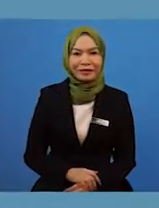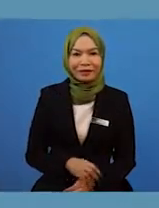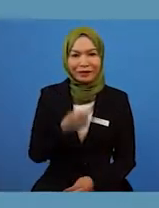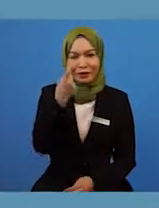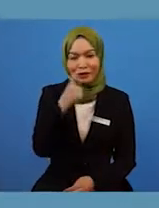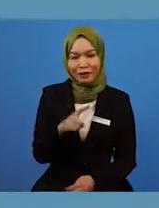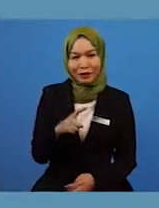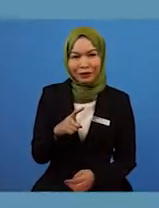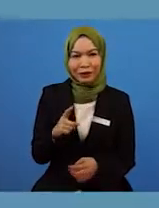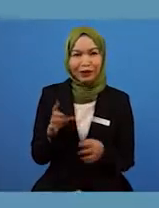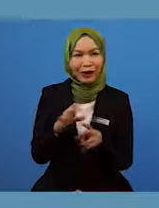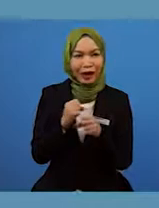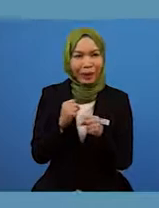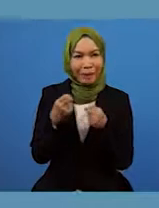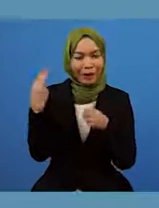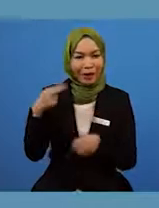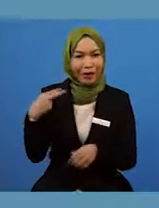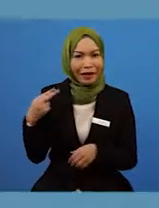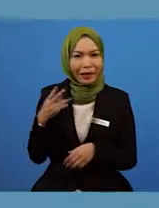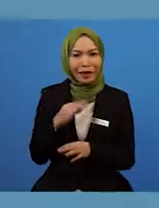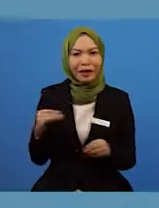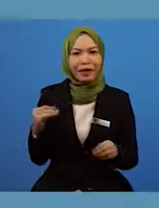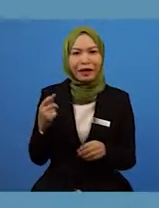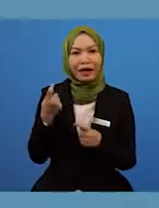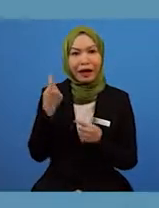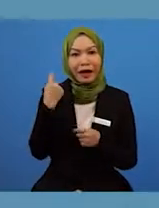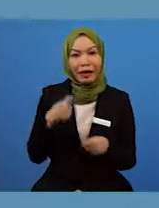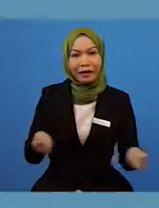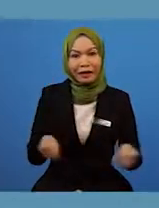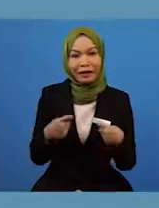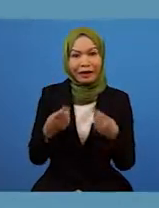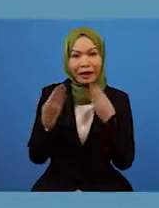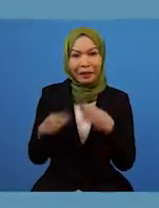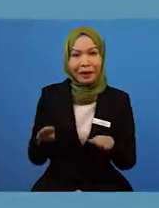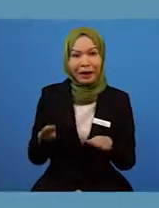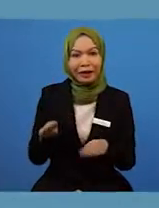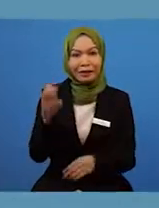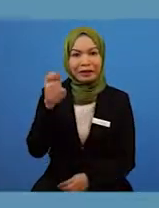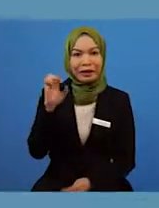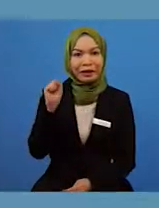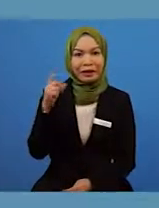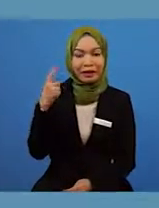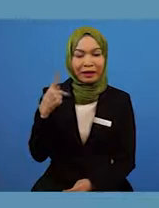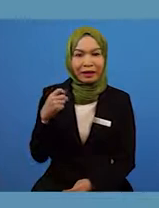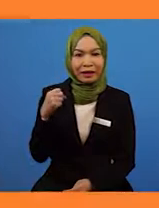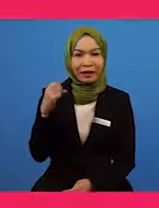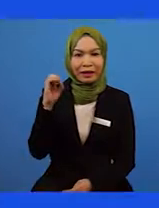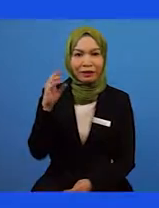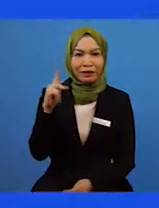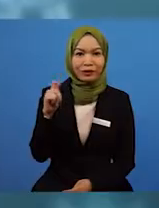negatif untuk tindak balas eksotermik, iaitu tindak balas yang membebaskan